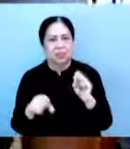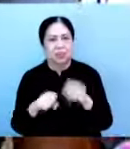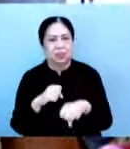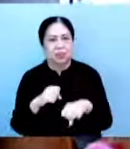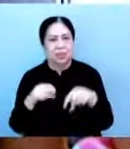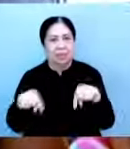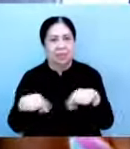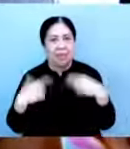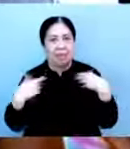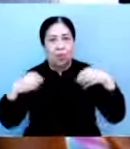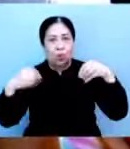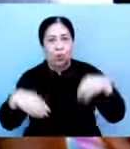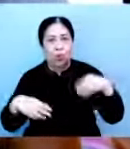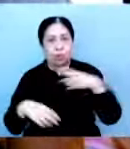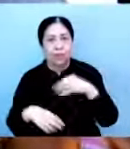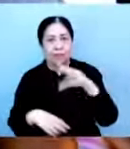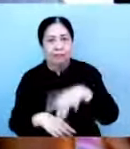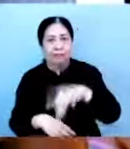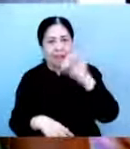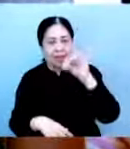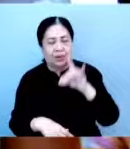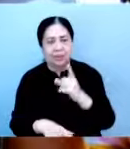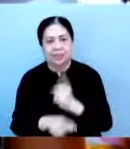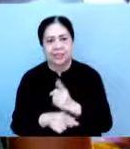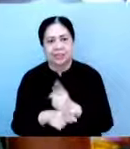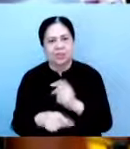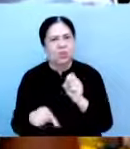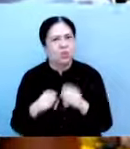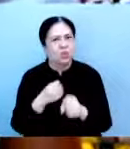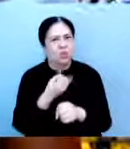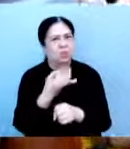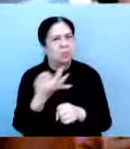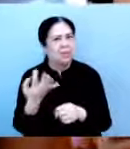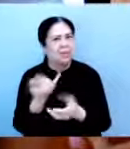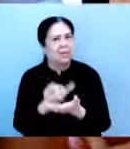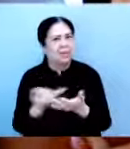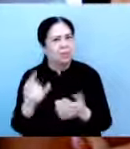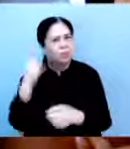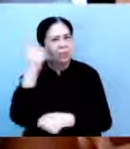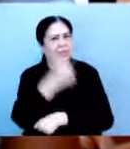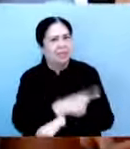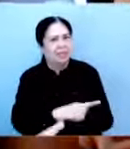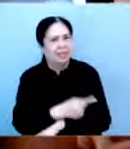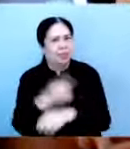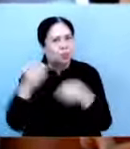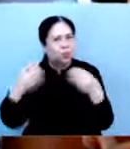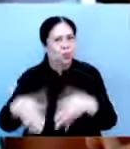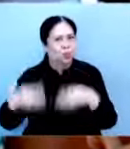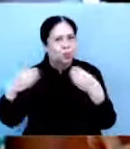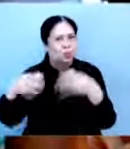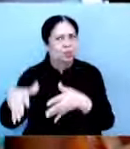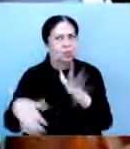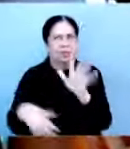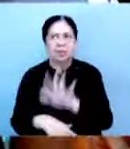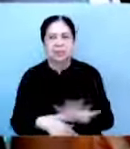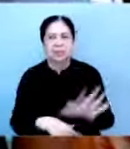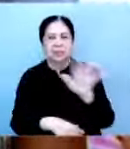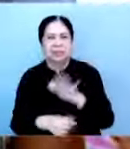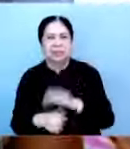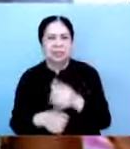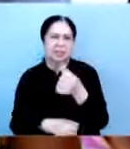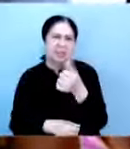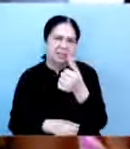lost and f kayo dito no Opo Yes po Okay so mga ilang items yan per day sa palay ko estimated mga 10